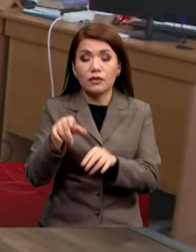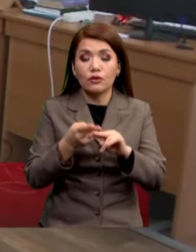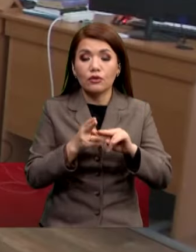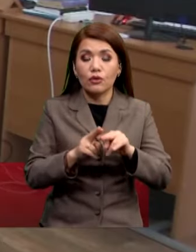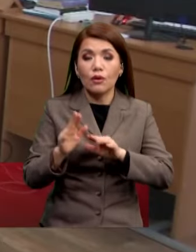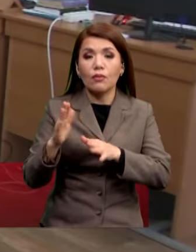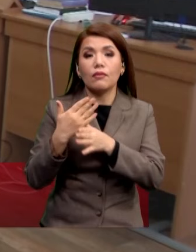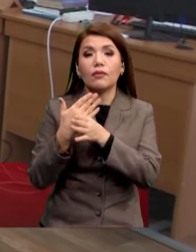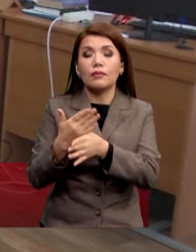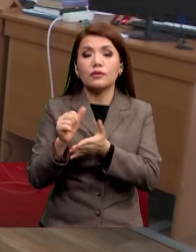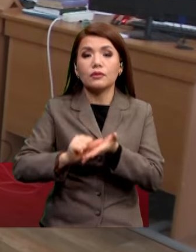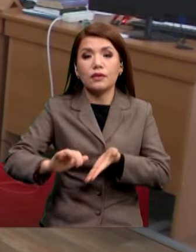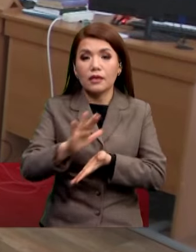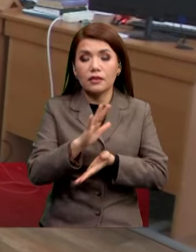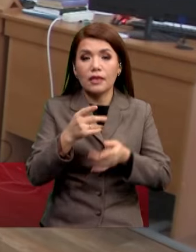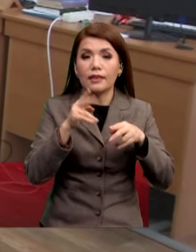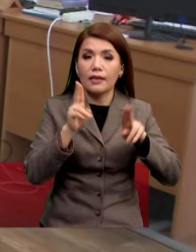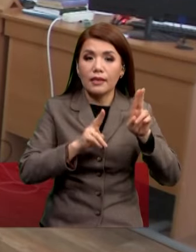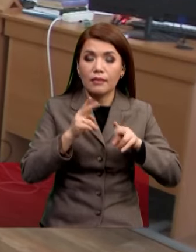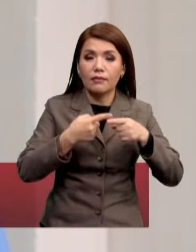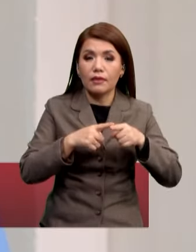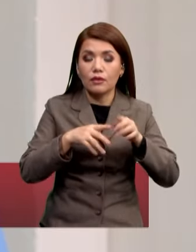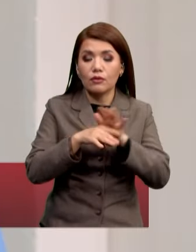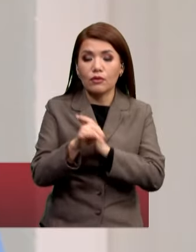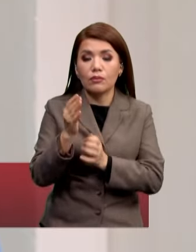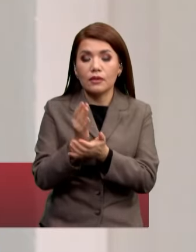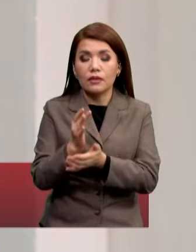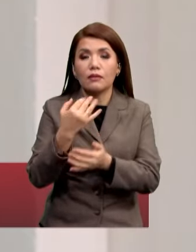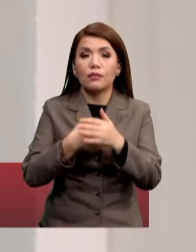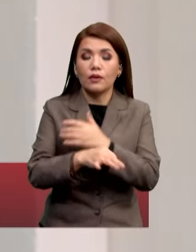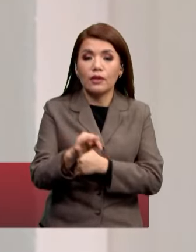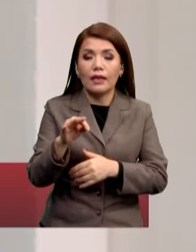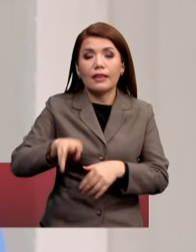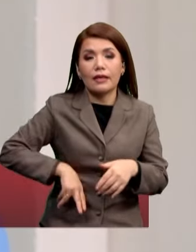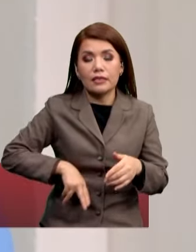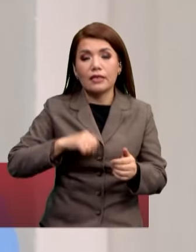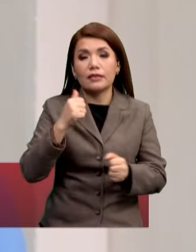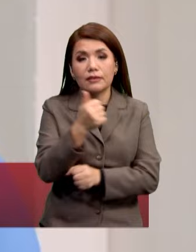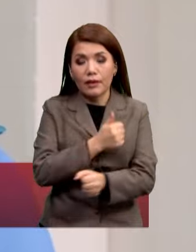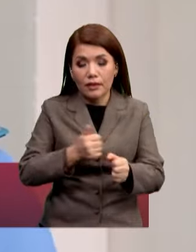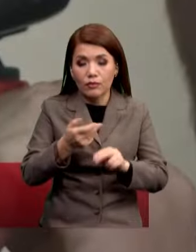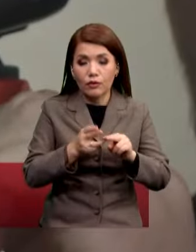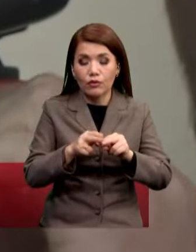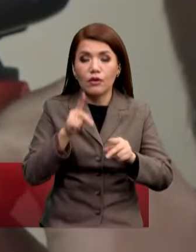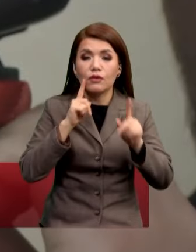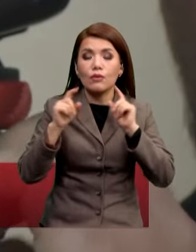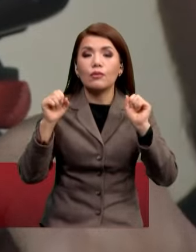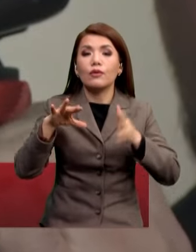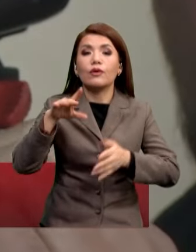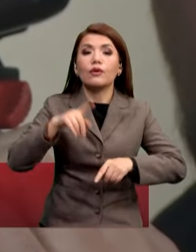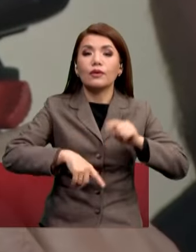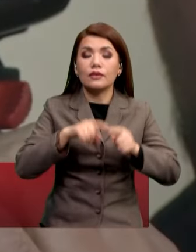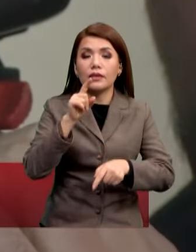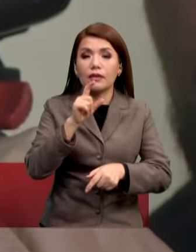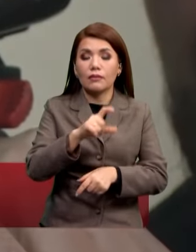помощника начальника участка и техники безопасности по прогнозу и начальник смены. На заседании присутствовали родственники